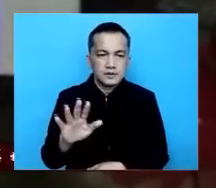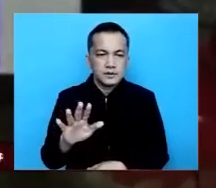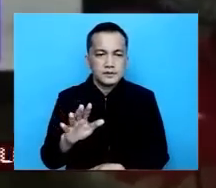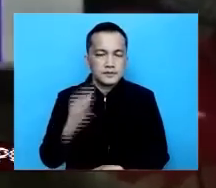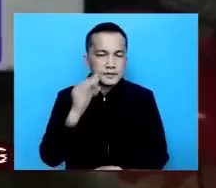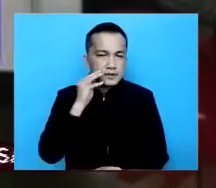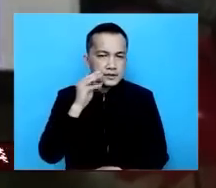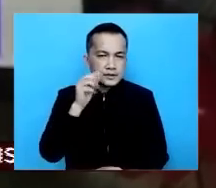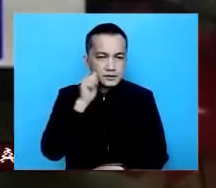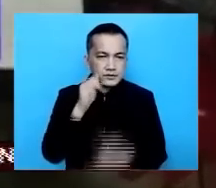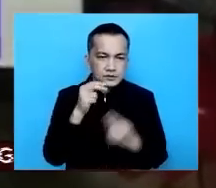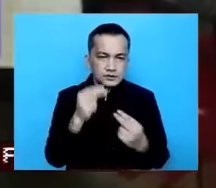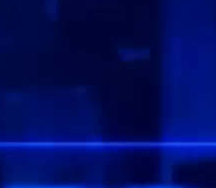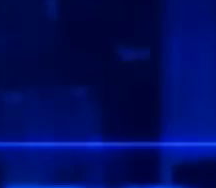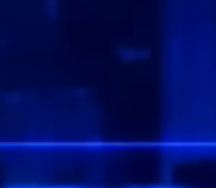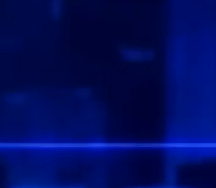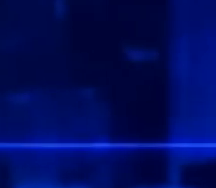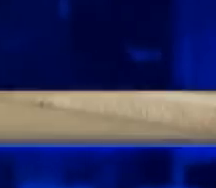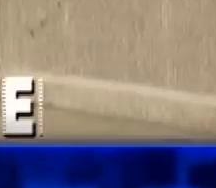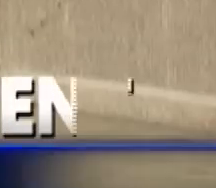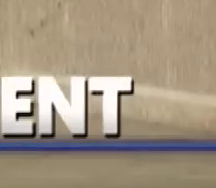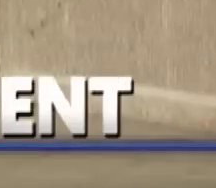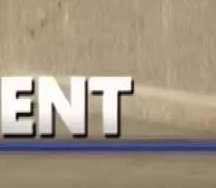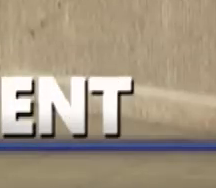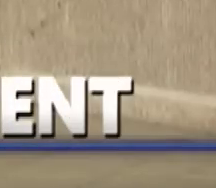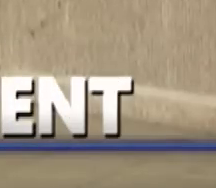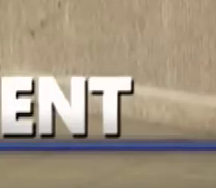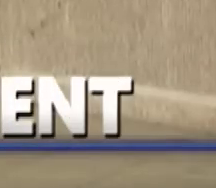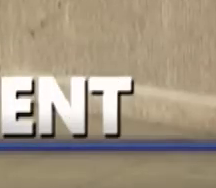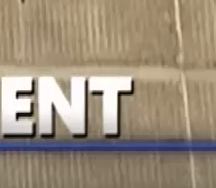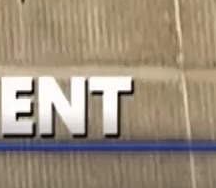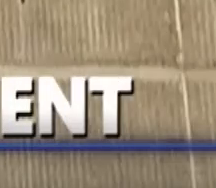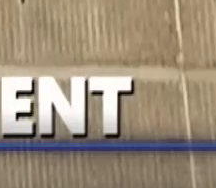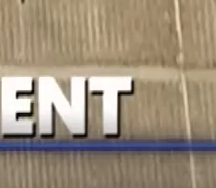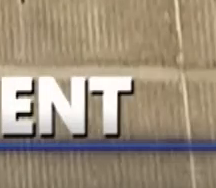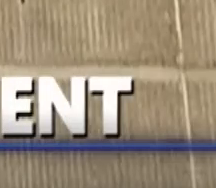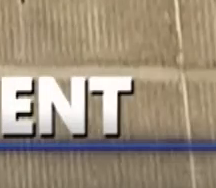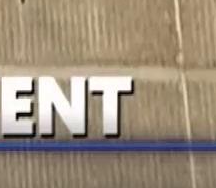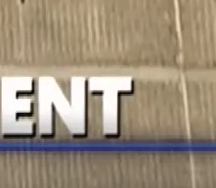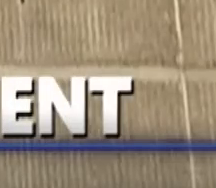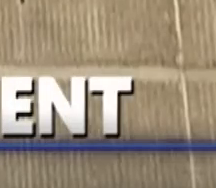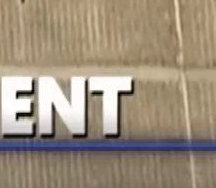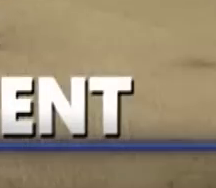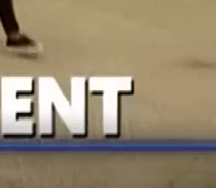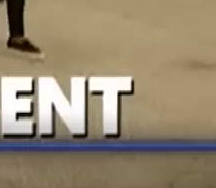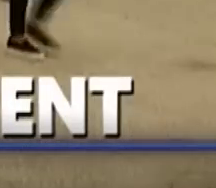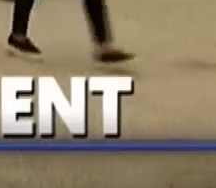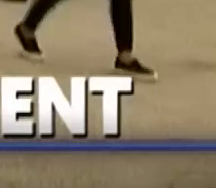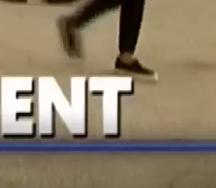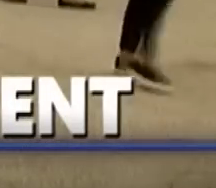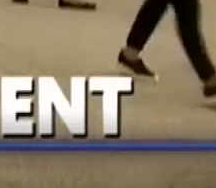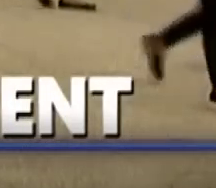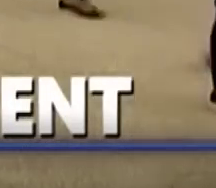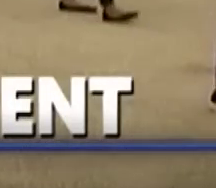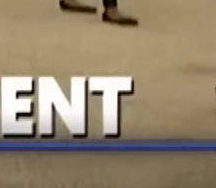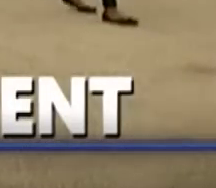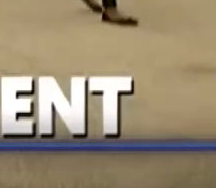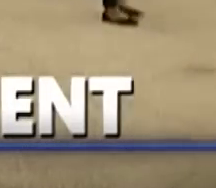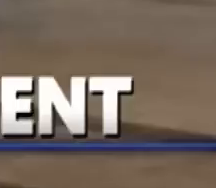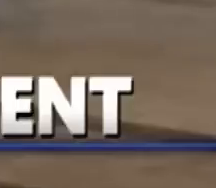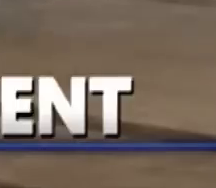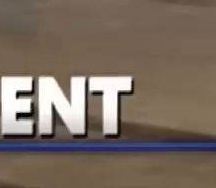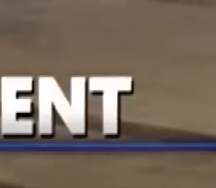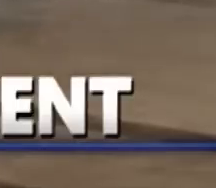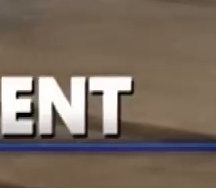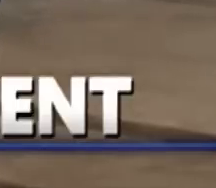Marlene Alcaide, News 5. Susunod, buhay ng Social Insurance Fund ng GSIS, posible raw umikli